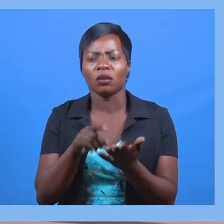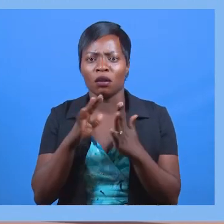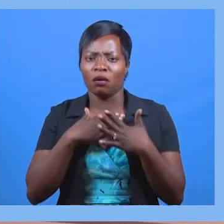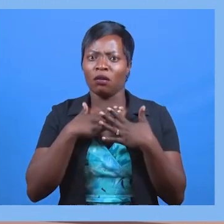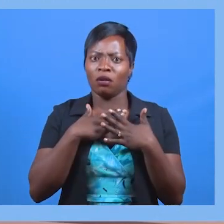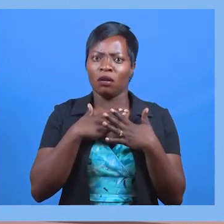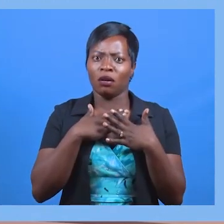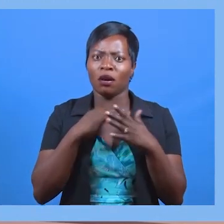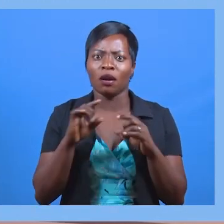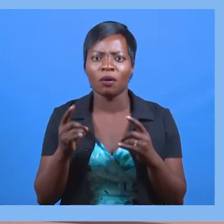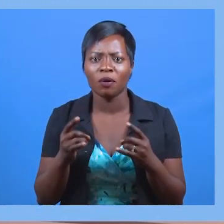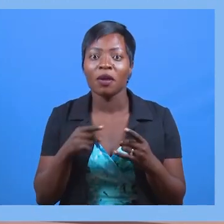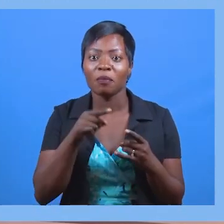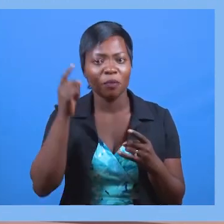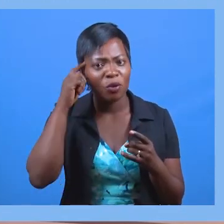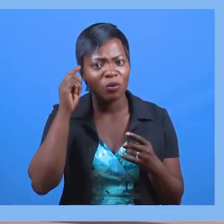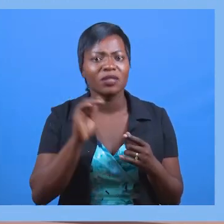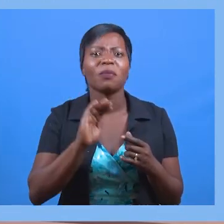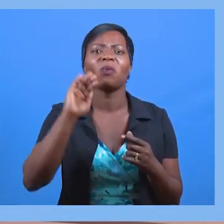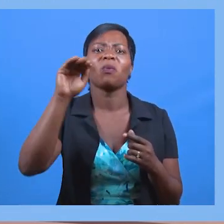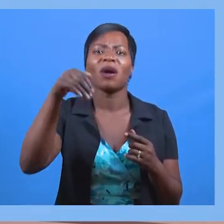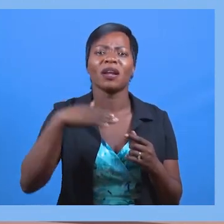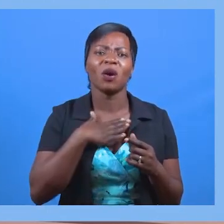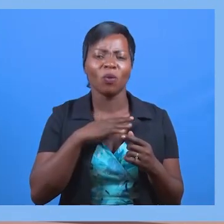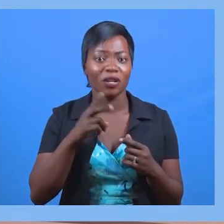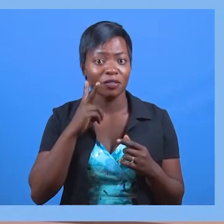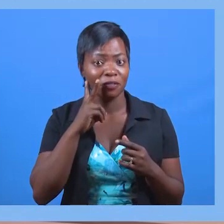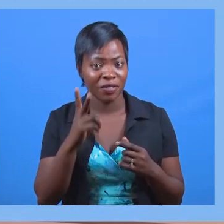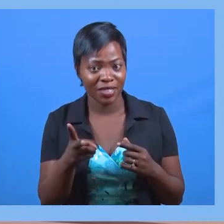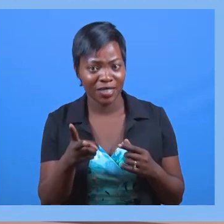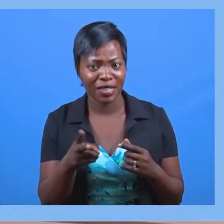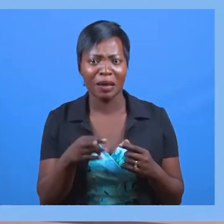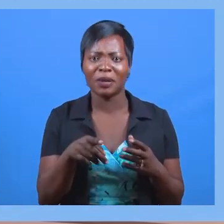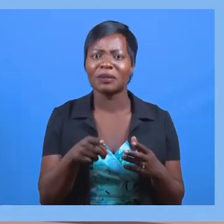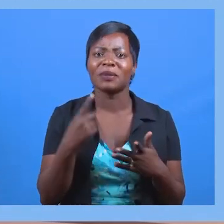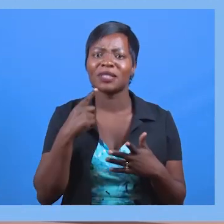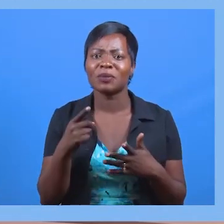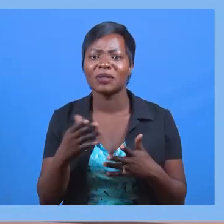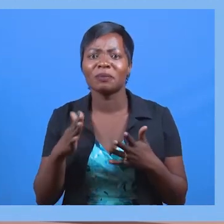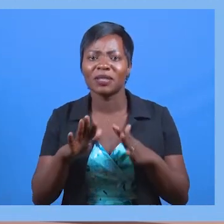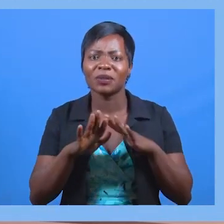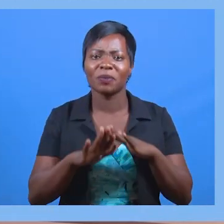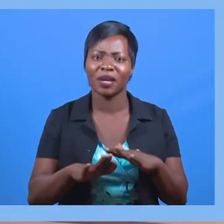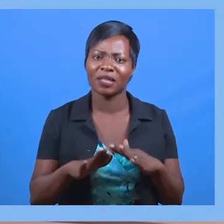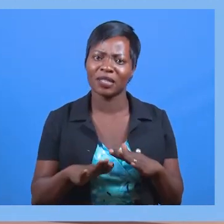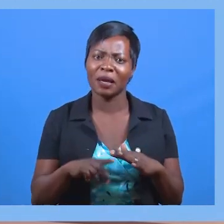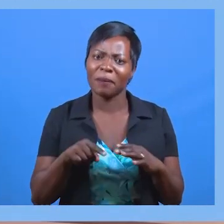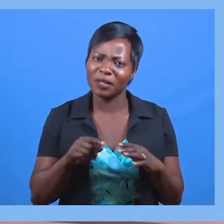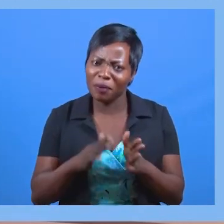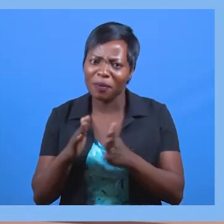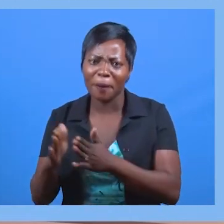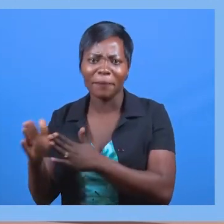mangwana munotori nerwendo. Zvino isusu pano tiri kuti munhu ngaatimbompa nguva yekuzorora, nguva iye asvika muri